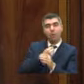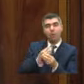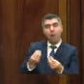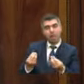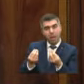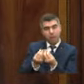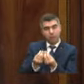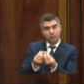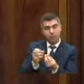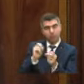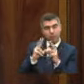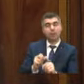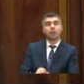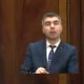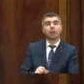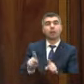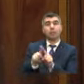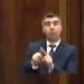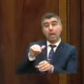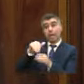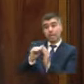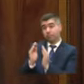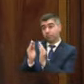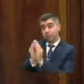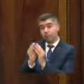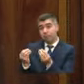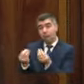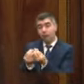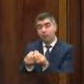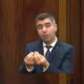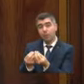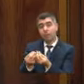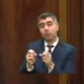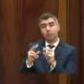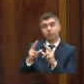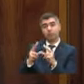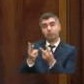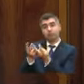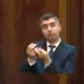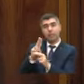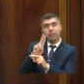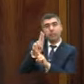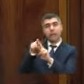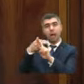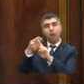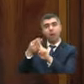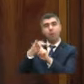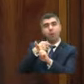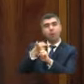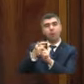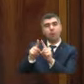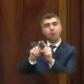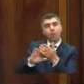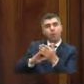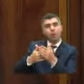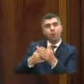وبشكل قوي؟ هل فعلا ميثاق الأغلبية يجسد هذا الالتزام؟ نريد جوابا من عندكم، أما التاريخ فقد تقبل حكمه. ختاما رغم كل ذلك،